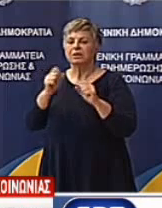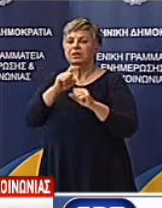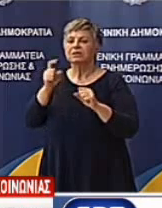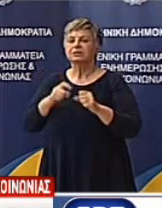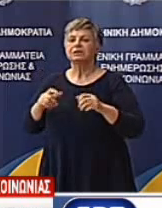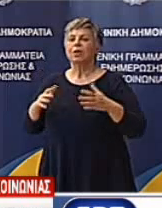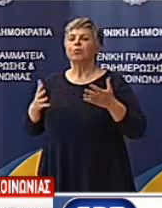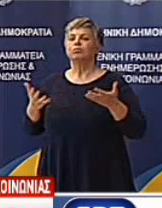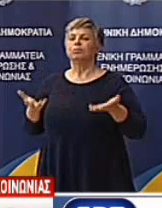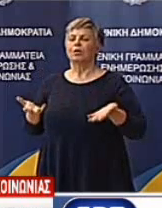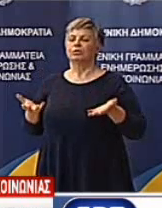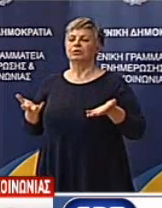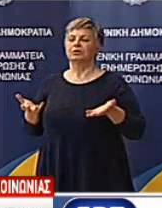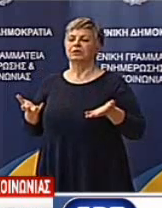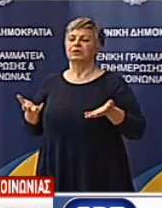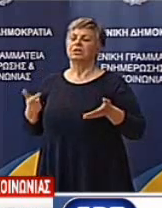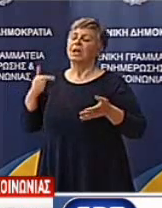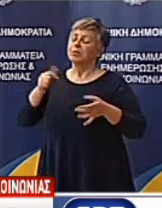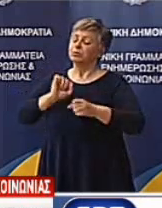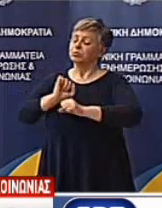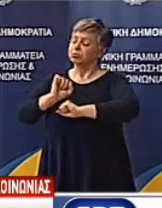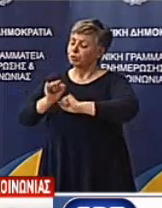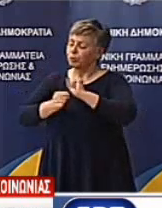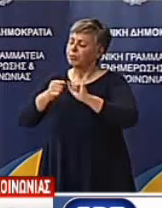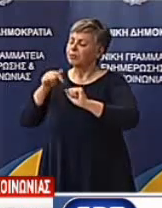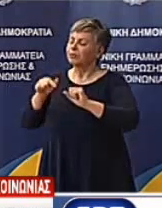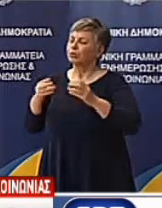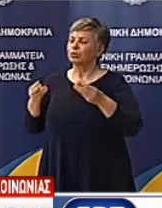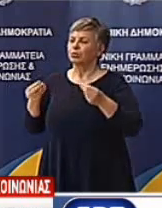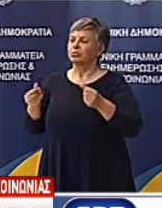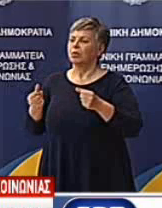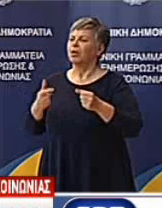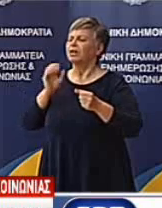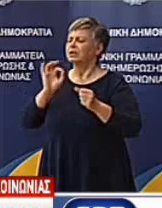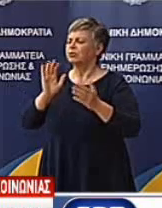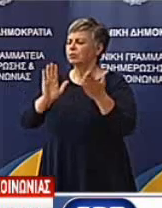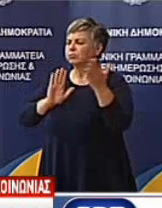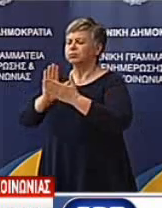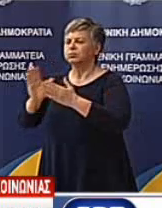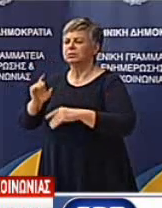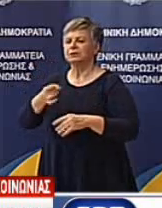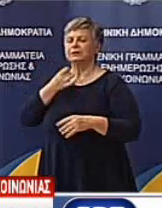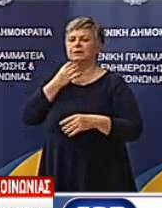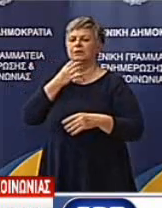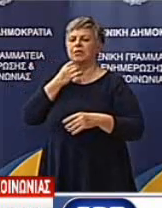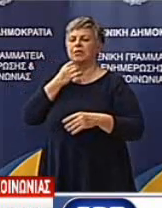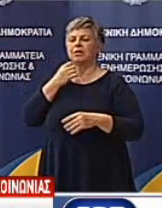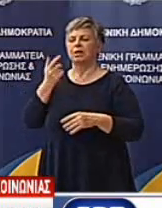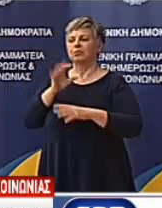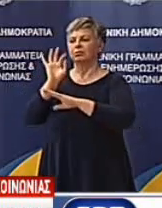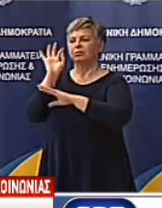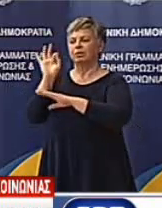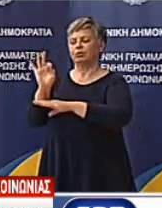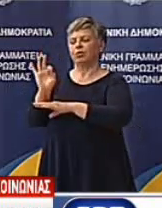έχει ένα τέτοιο στόχο. Με αυτή θα παλέψουμε. Θα παλέψουμε σκληρά με όλες μας τις δυνάμεις, προκειμένου, όπως είπατε και στην ερώτησή σας,